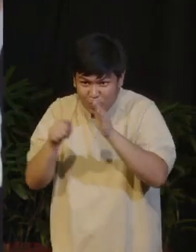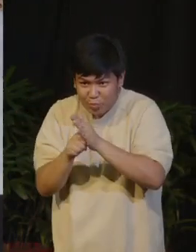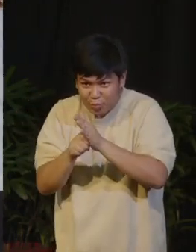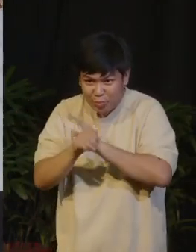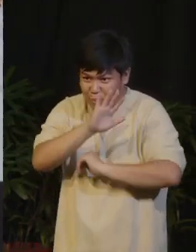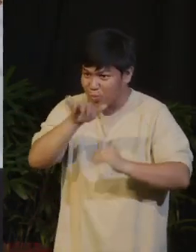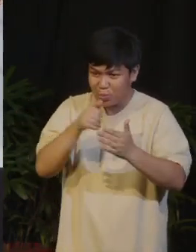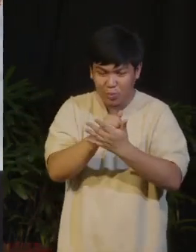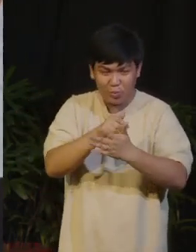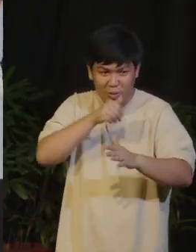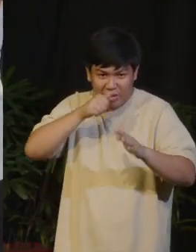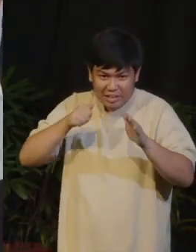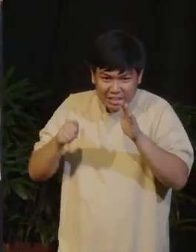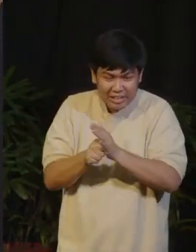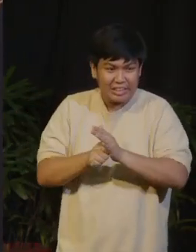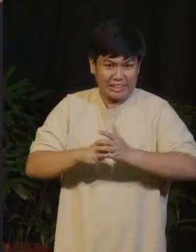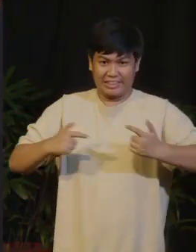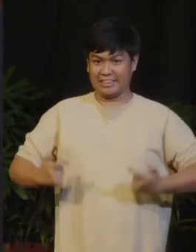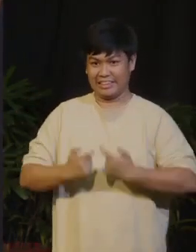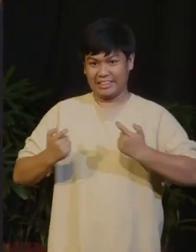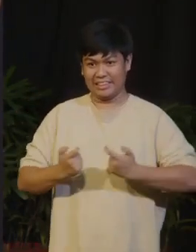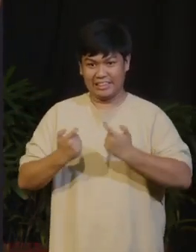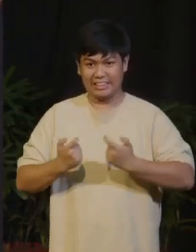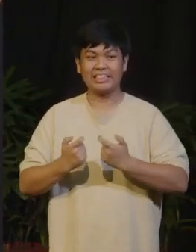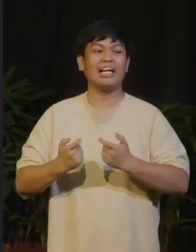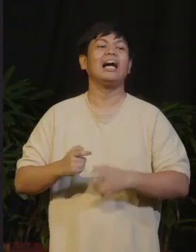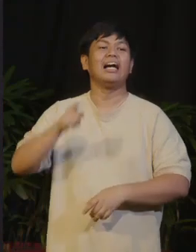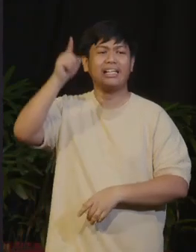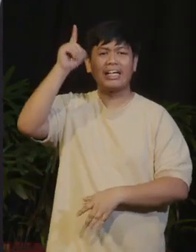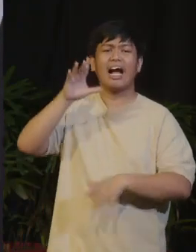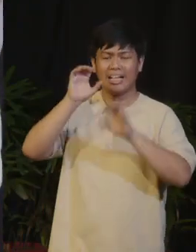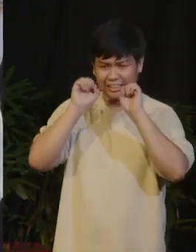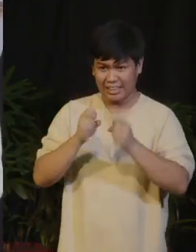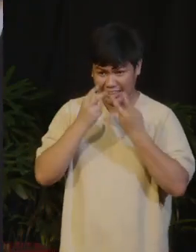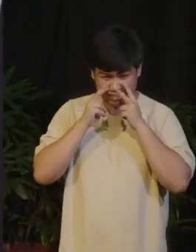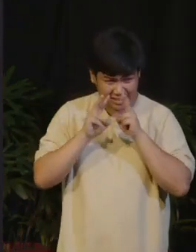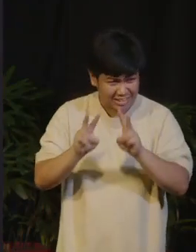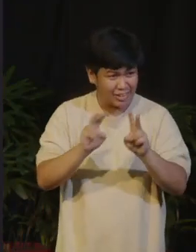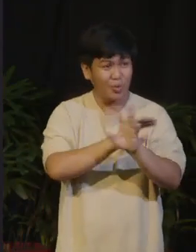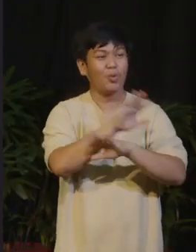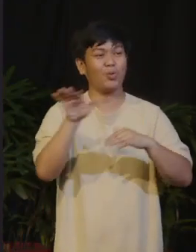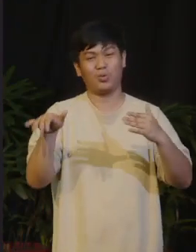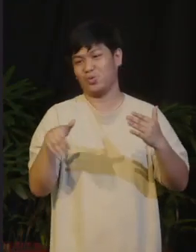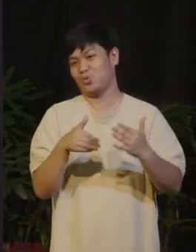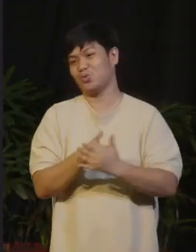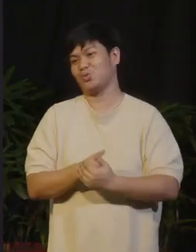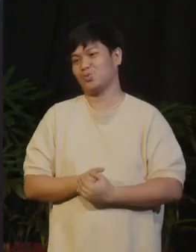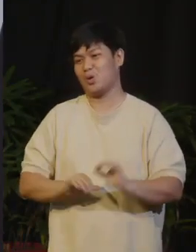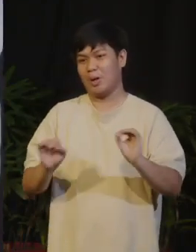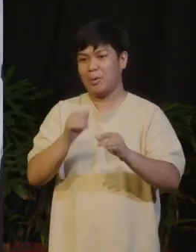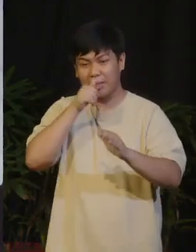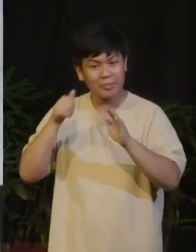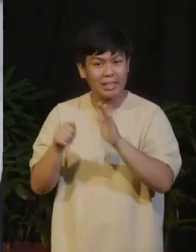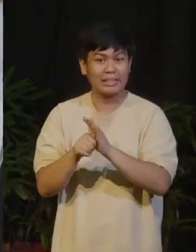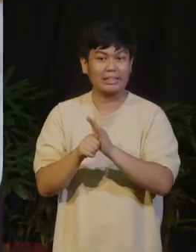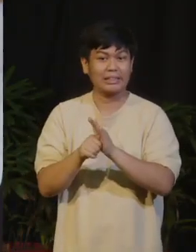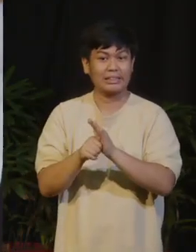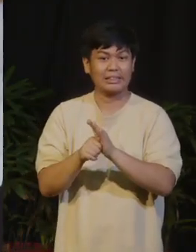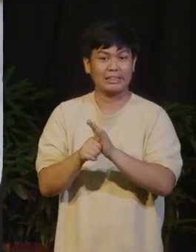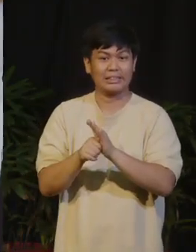dyan sa mga singit-singit ng inyong pag-iisip at puso. Nakikita yan lahat ng Diyos. Mga